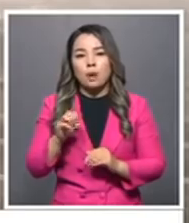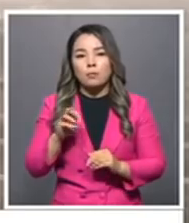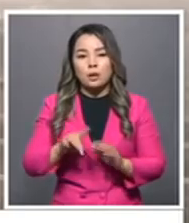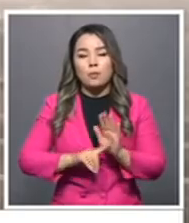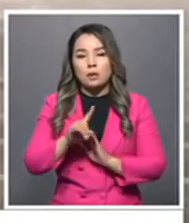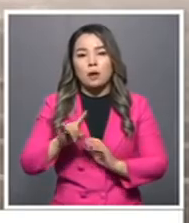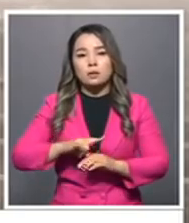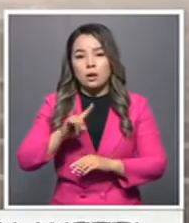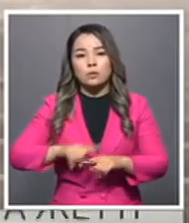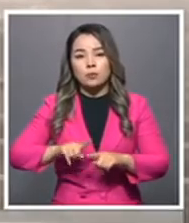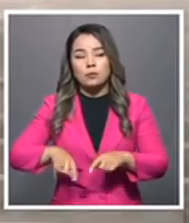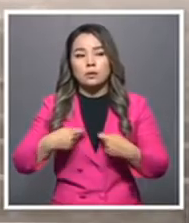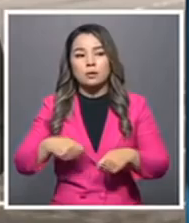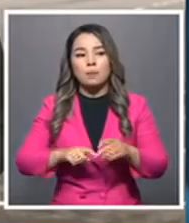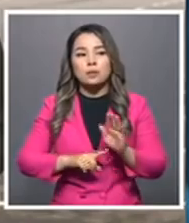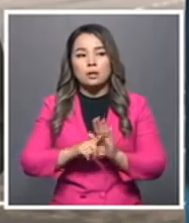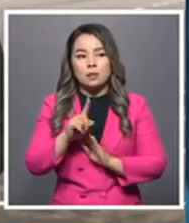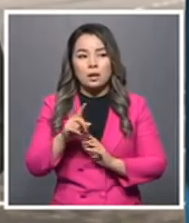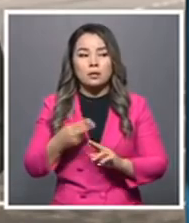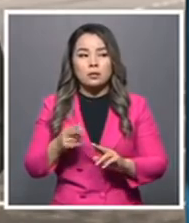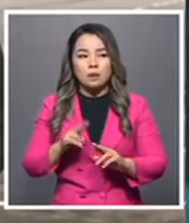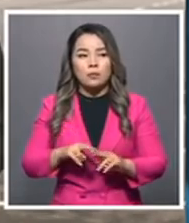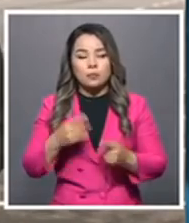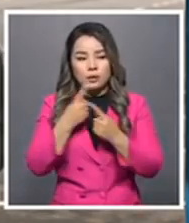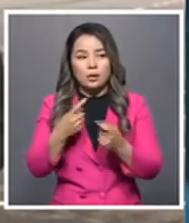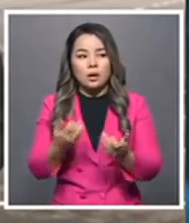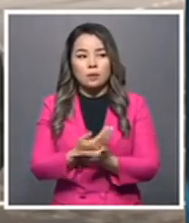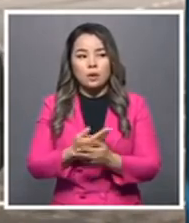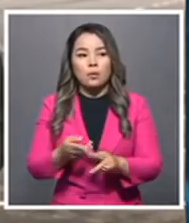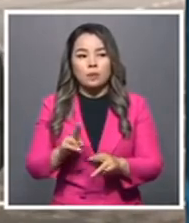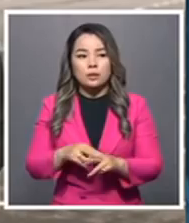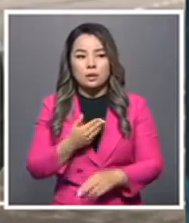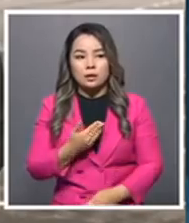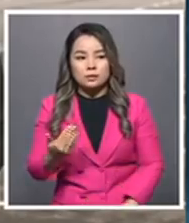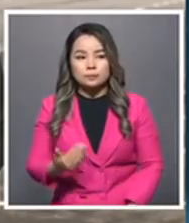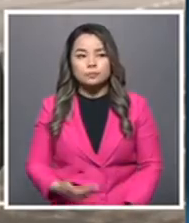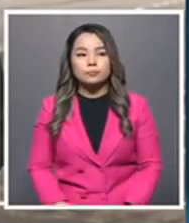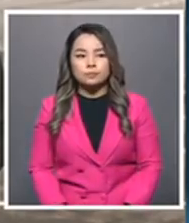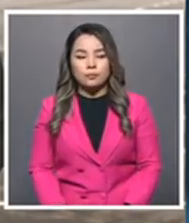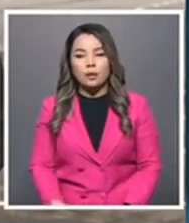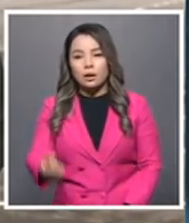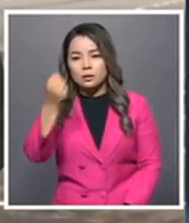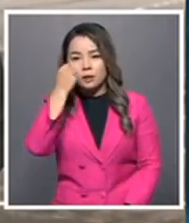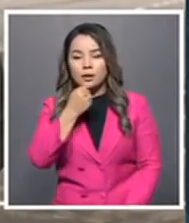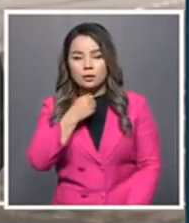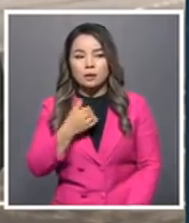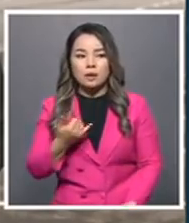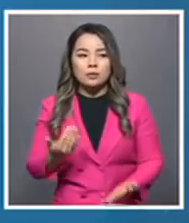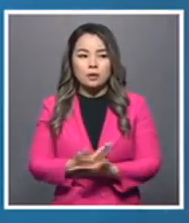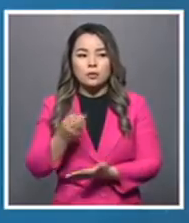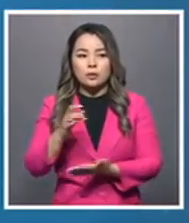мамырдан бастап әуе билеттері сатыла бастады. Әріптестер, менің айтарым осы, сөз тізгіні сіздерде. Рахмет, Индира, біз